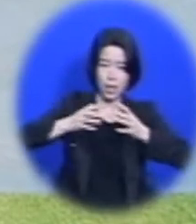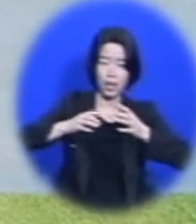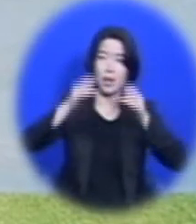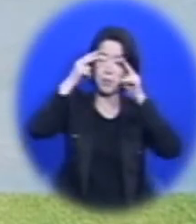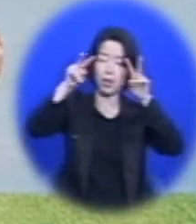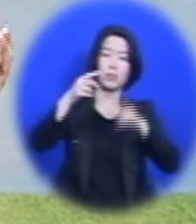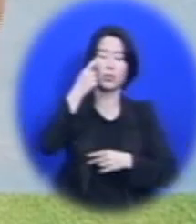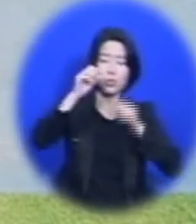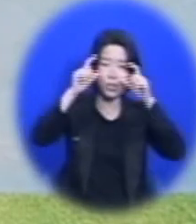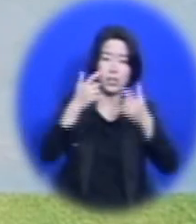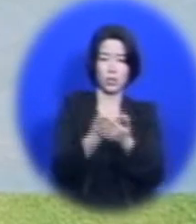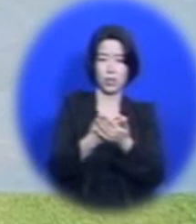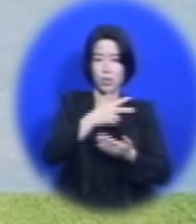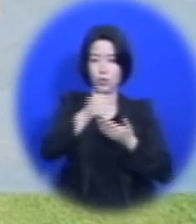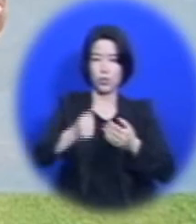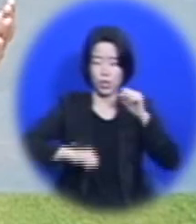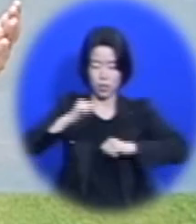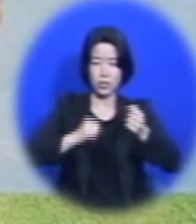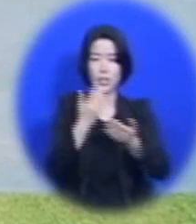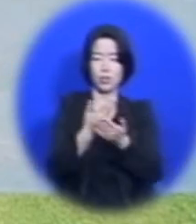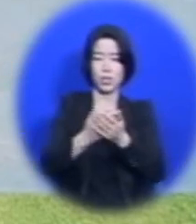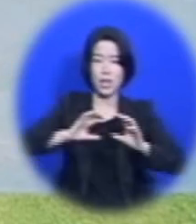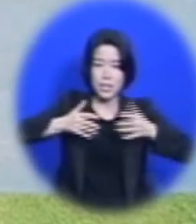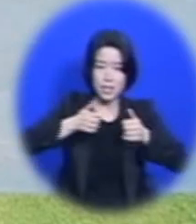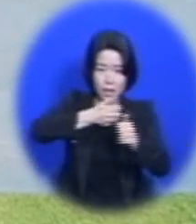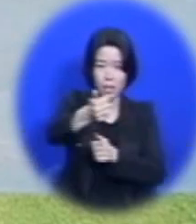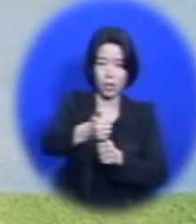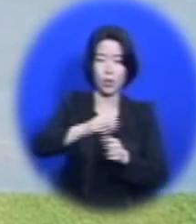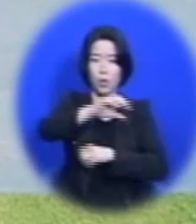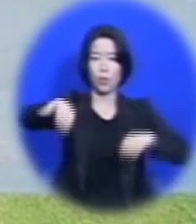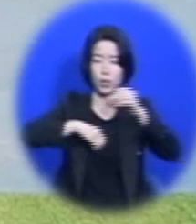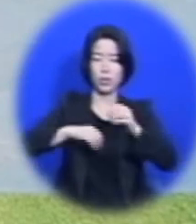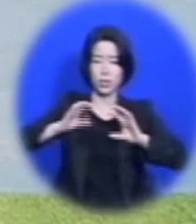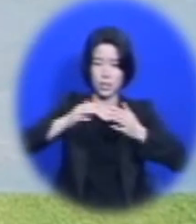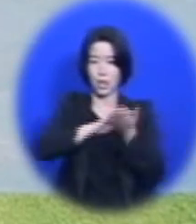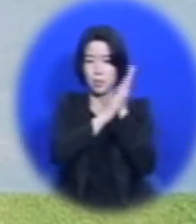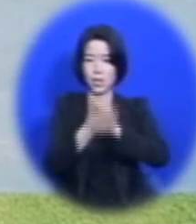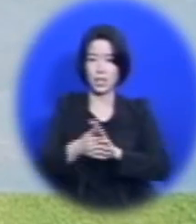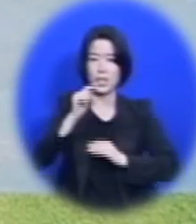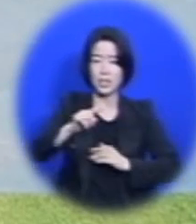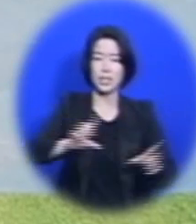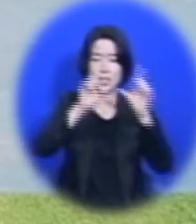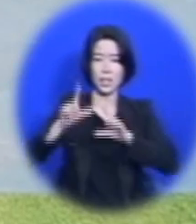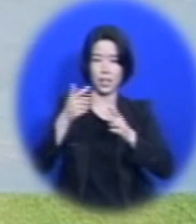하십시오. 주여, 역사해 주소서. 세상을 이기고 오히려 세상을 변화시키는 그 삶을